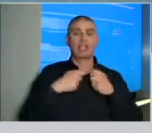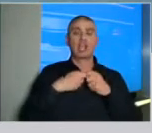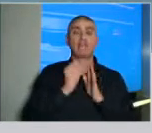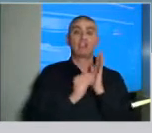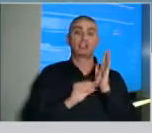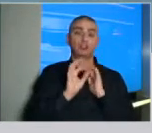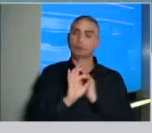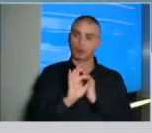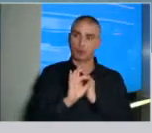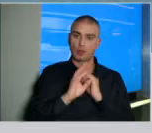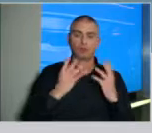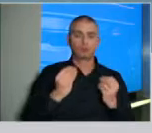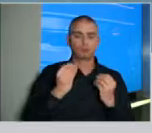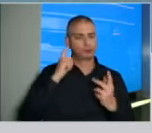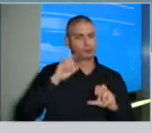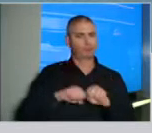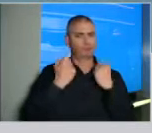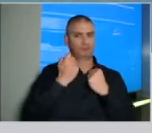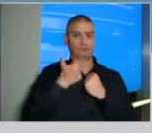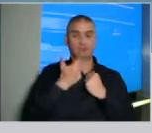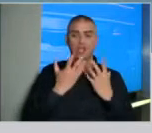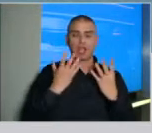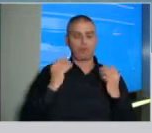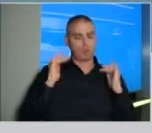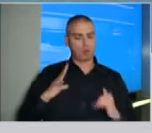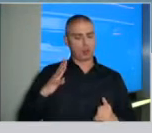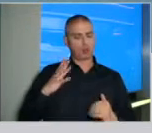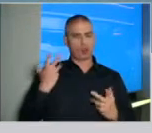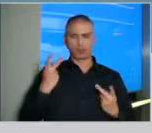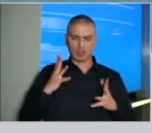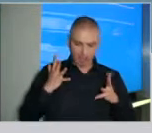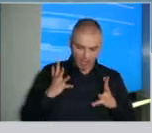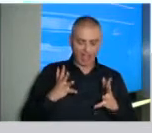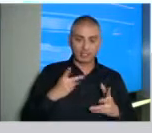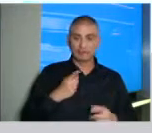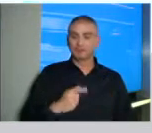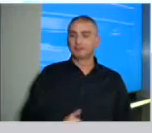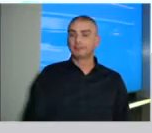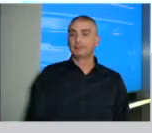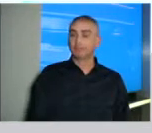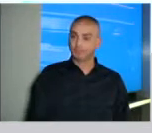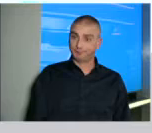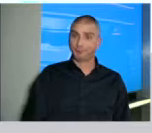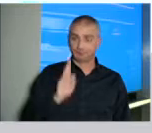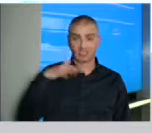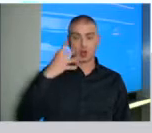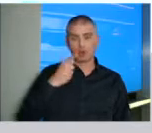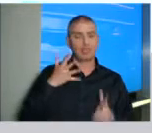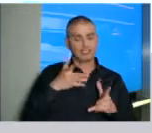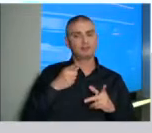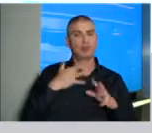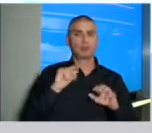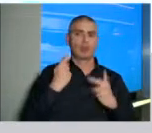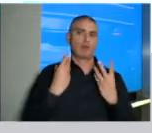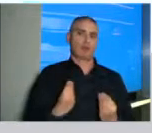שלו, משהו שם מתערער, הרבה פחות קול, הרבה יותר אגרסיבי. יכול להיות שהאגרסיביות הזאת דווקא